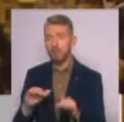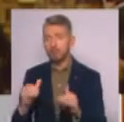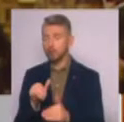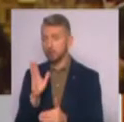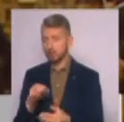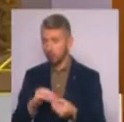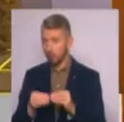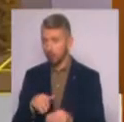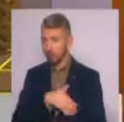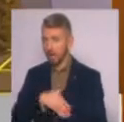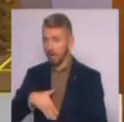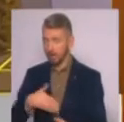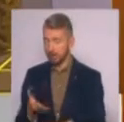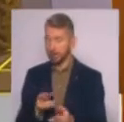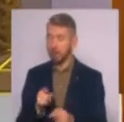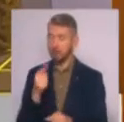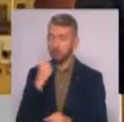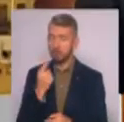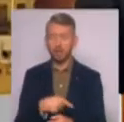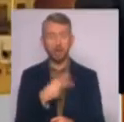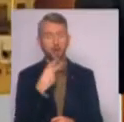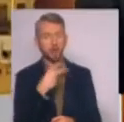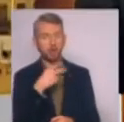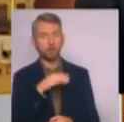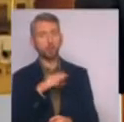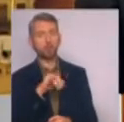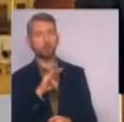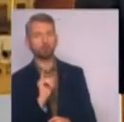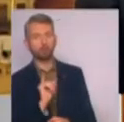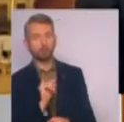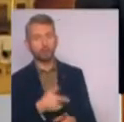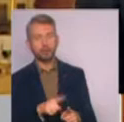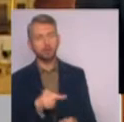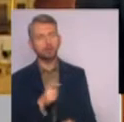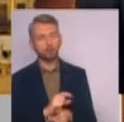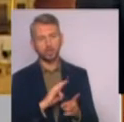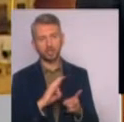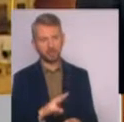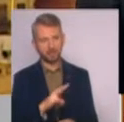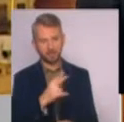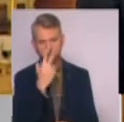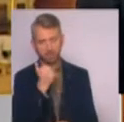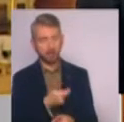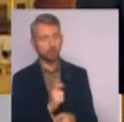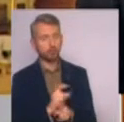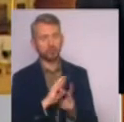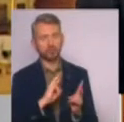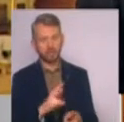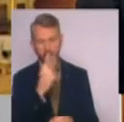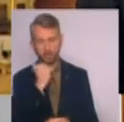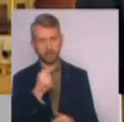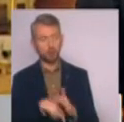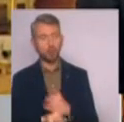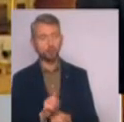проблем з легенями. Як ви думаєте? Паління тютюну? Це дуже шкідлива звичка, дуже шкідлива звичка, тому